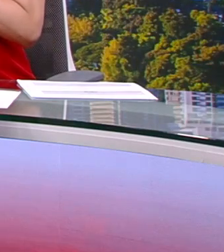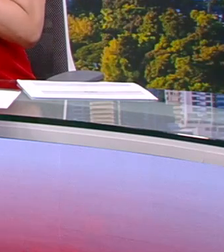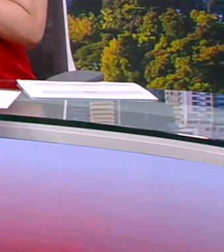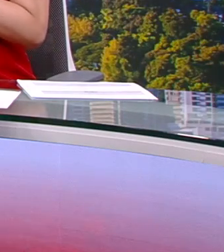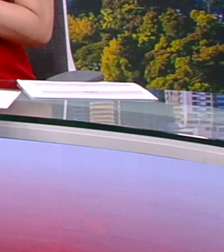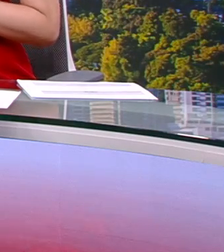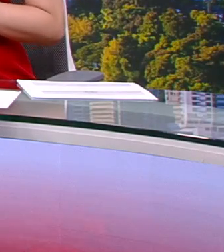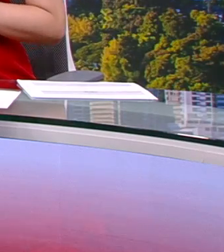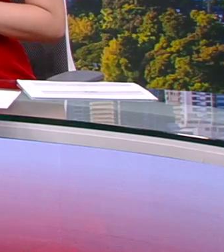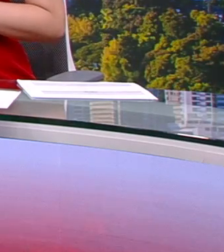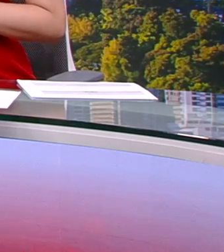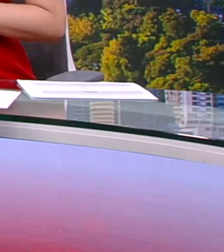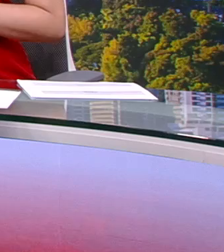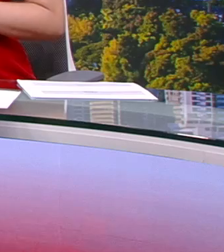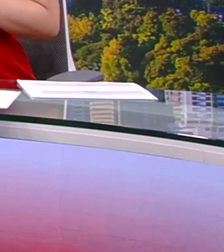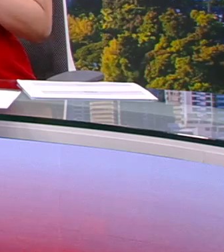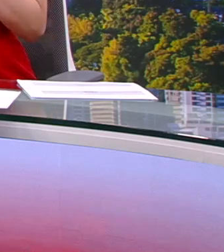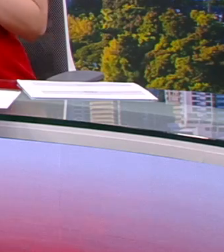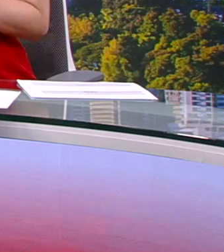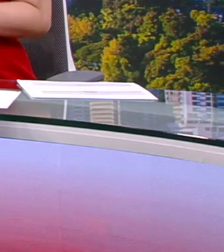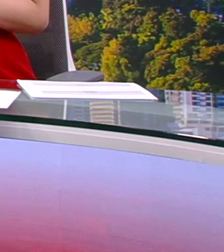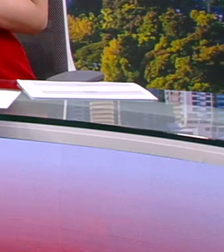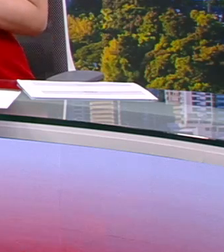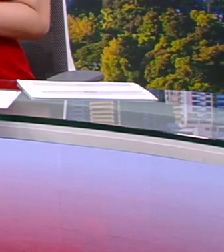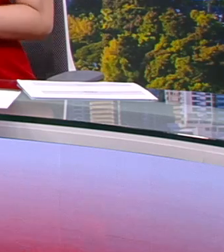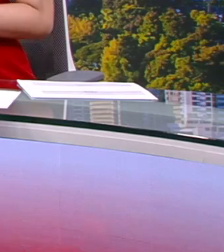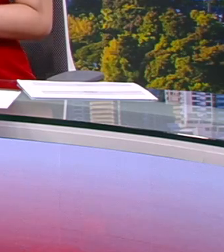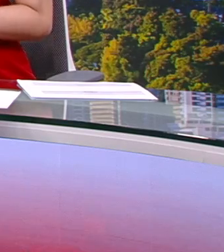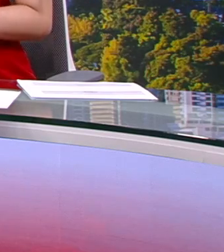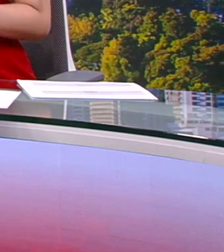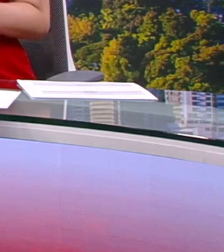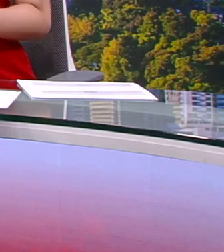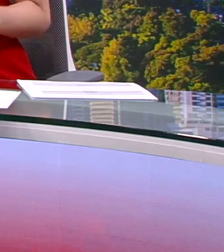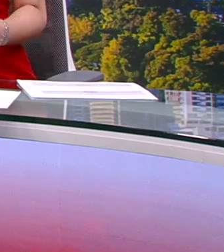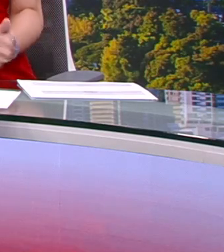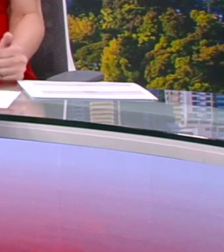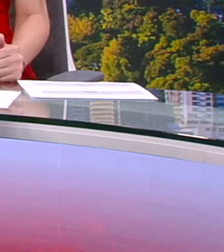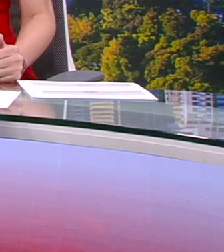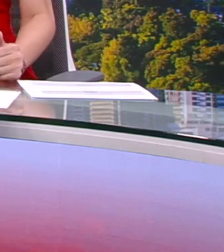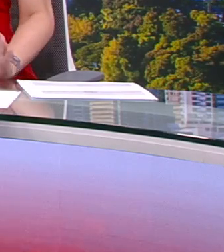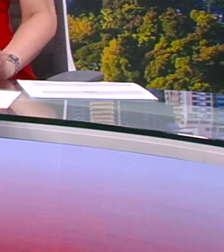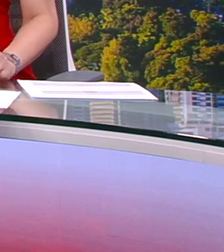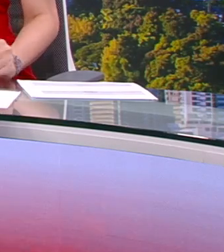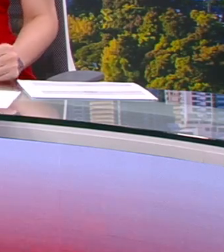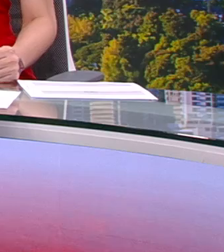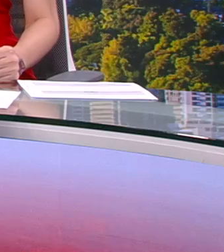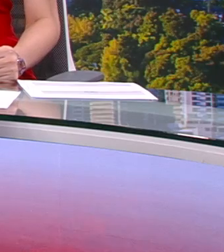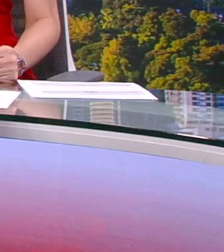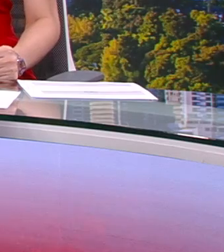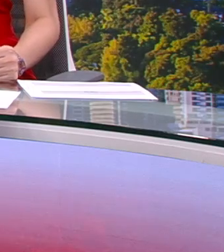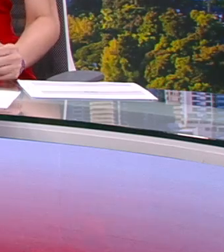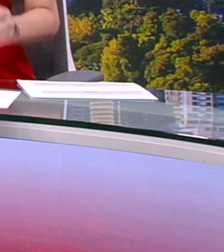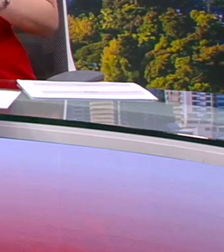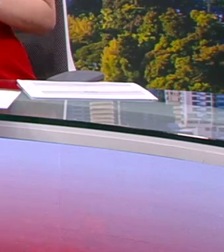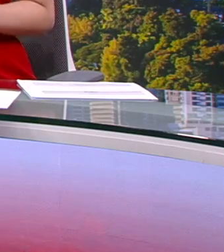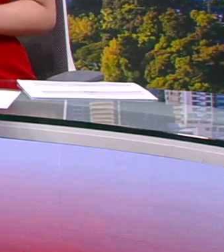ล็กน้อยค่ะ ผมละหนึ่งคนเลยครับผมชอบมาก บางคนชอบเค้กชอบไอศครีมนะคะหรือว่าของหวานเครื่องดื่มอื่นๆนะคะล่าสุดตอนนี้มีข่าวออกม